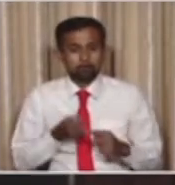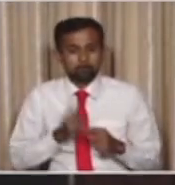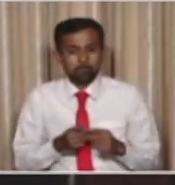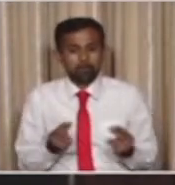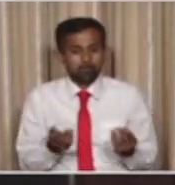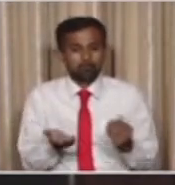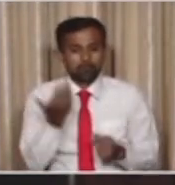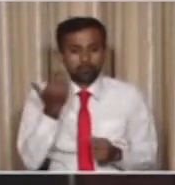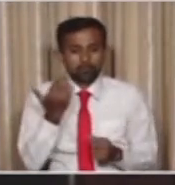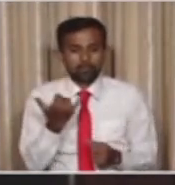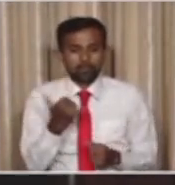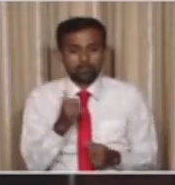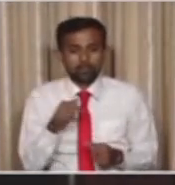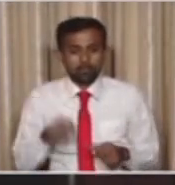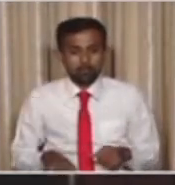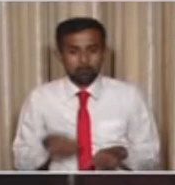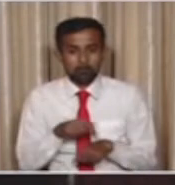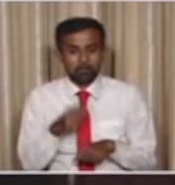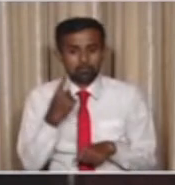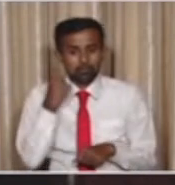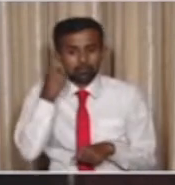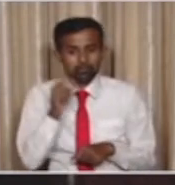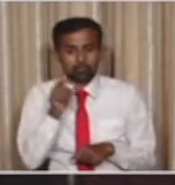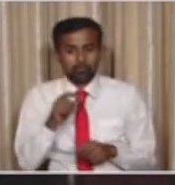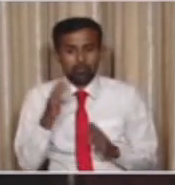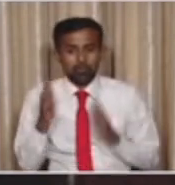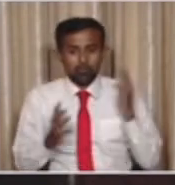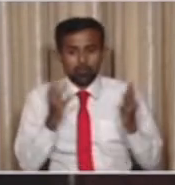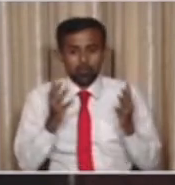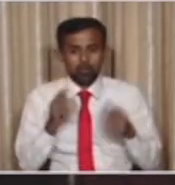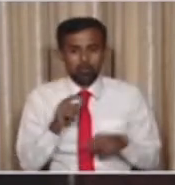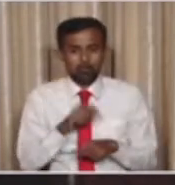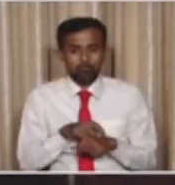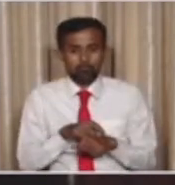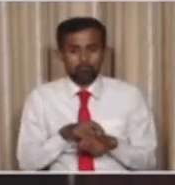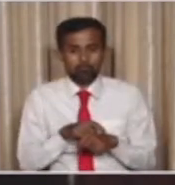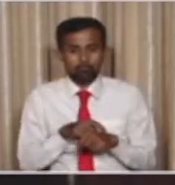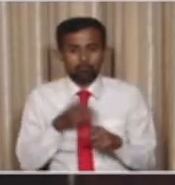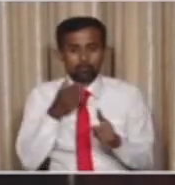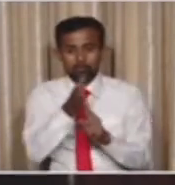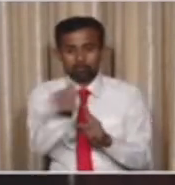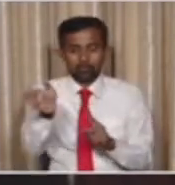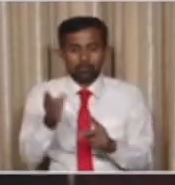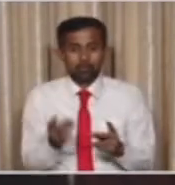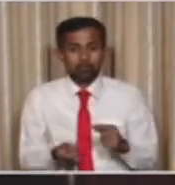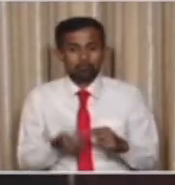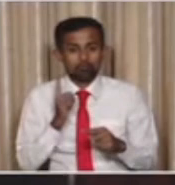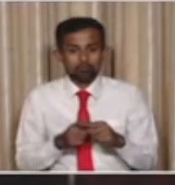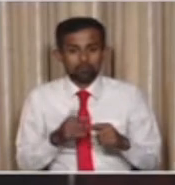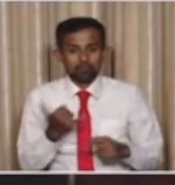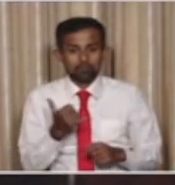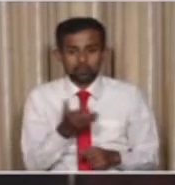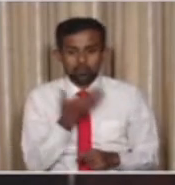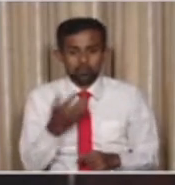විට මේ මෙතෙක් දක්ෂ මිනිස්සු ඉන්න ලෝකේ කාලය හරහා ගමන් කරන්නත් වේගය පාවිච්චි කරන්න පුළුවන්